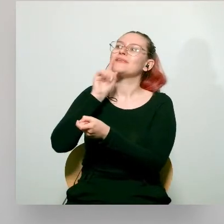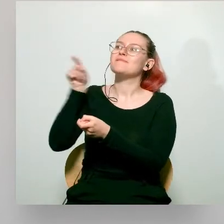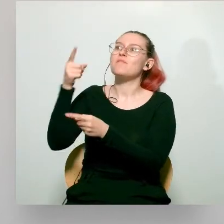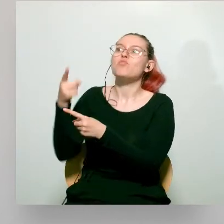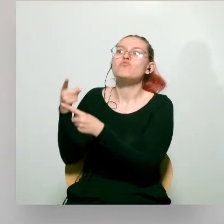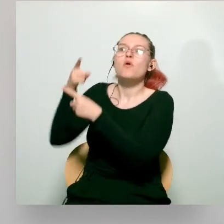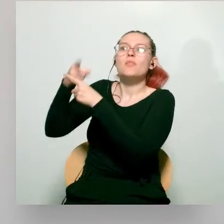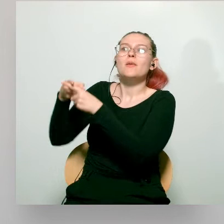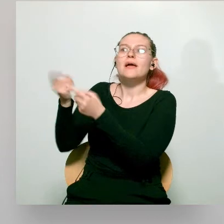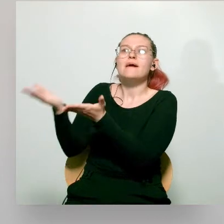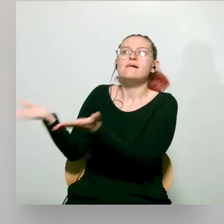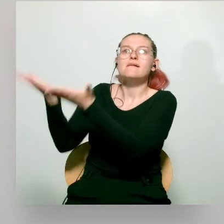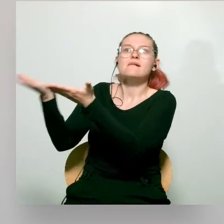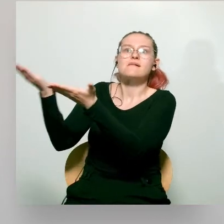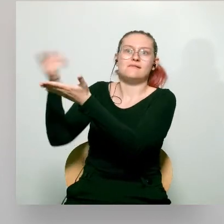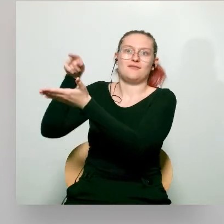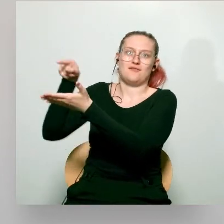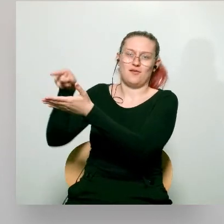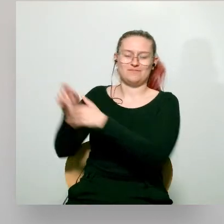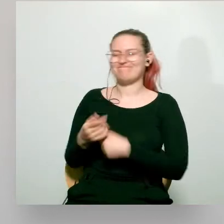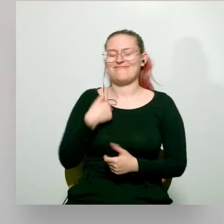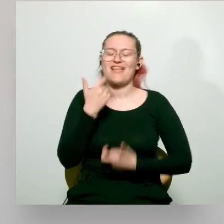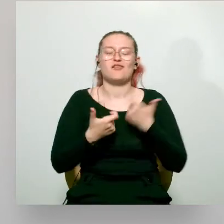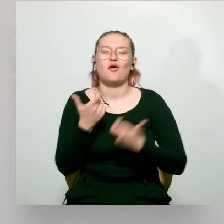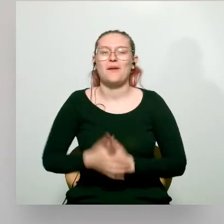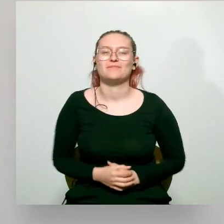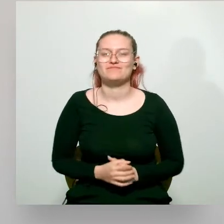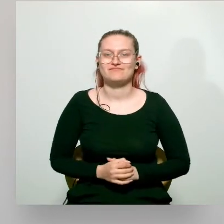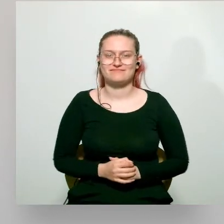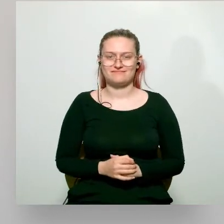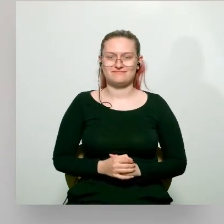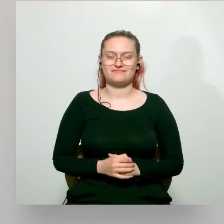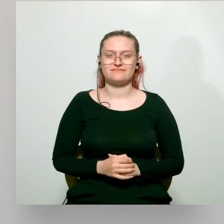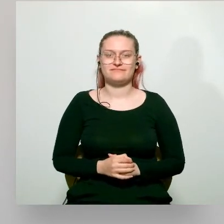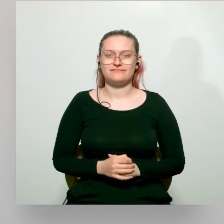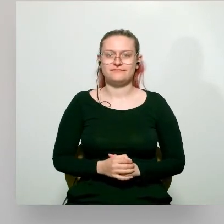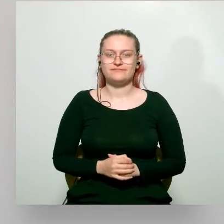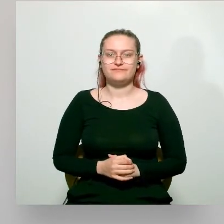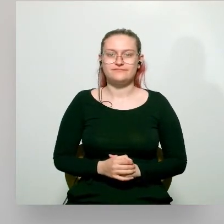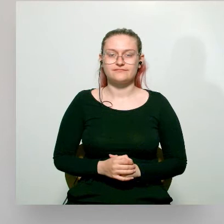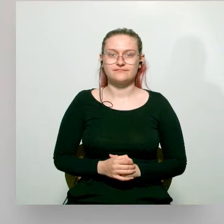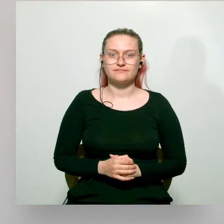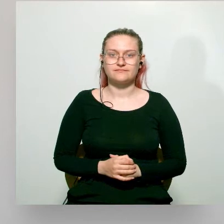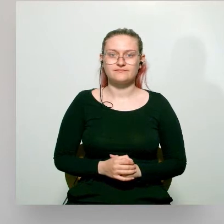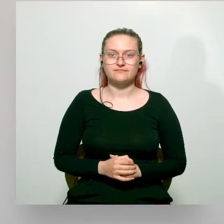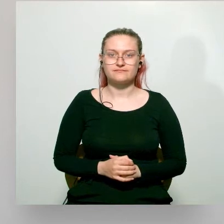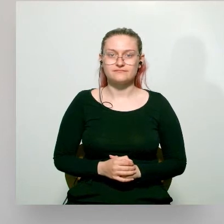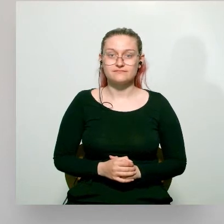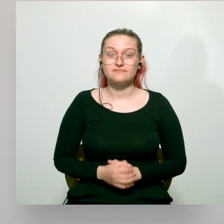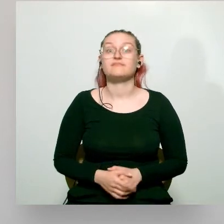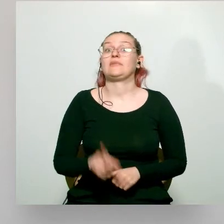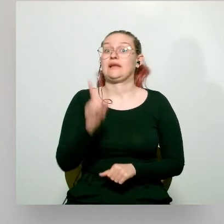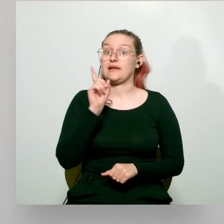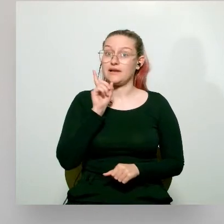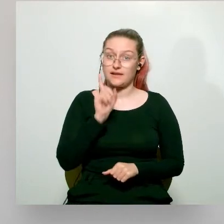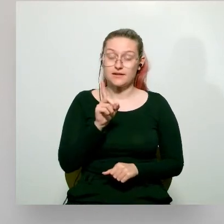Ja tego nie robię. To po pierwsze. Natomiast jeżeli chodzi o te czynniki, które jednoczą, które